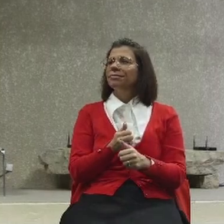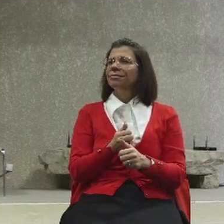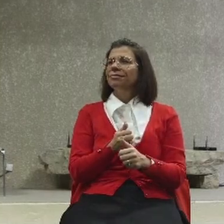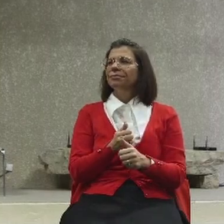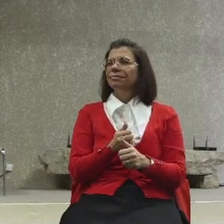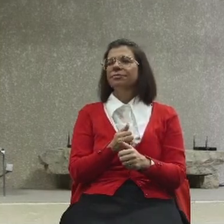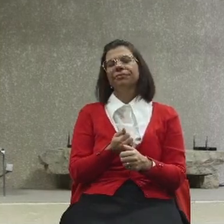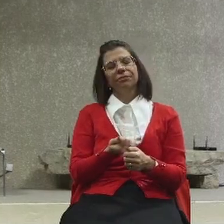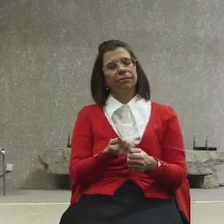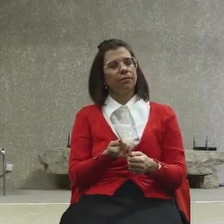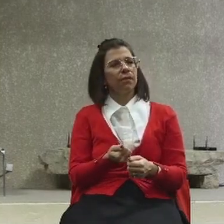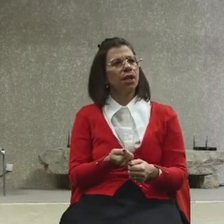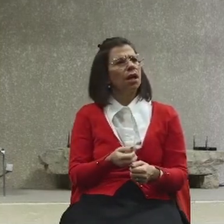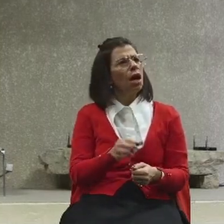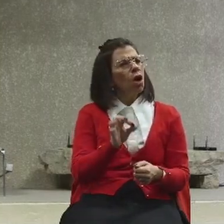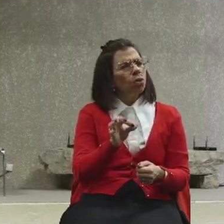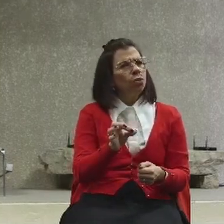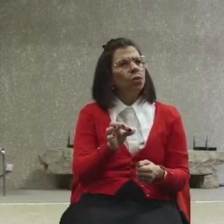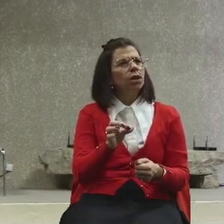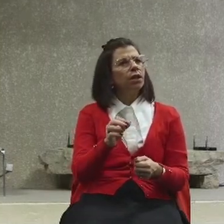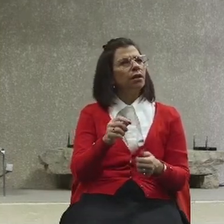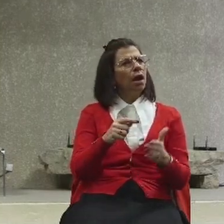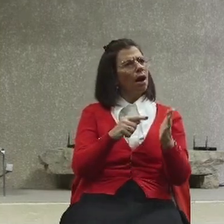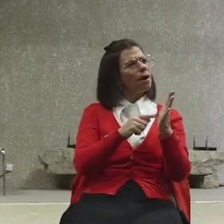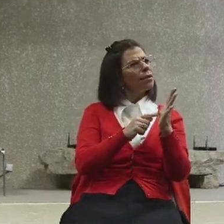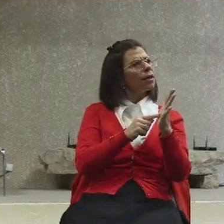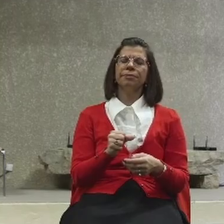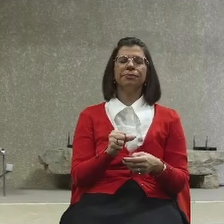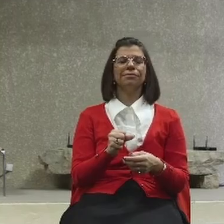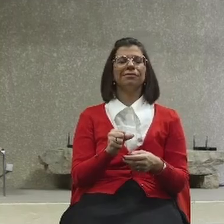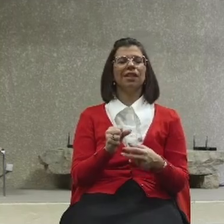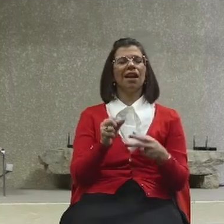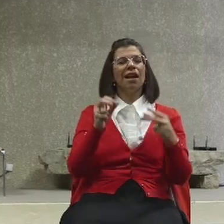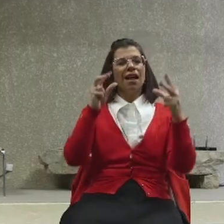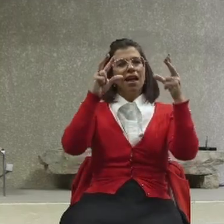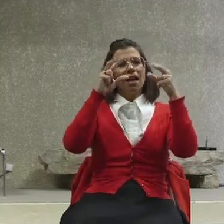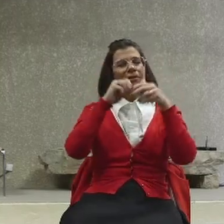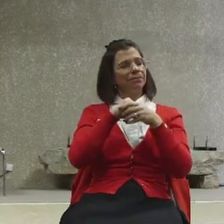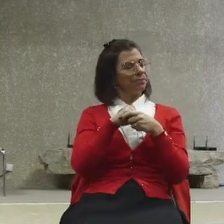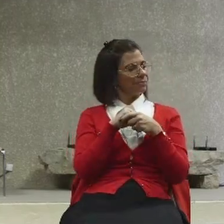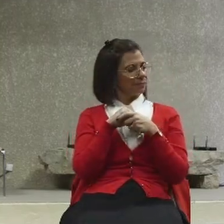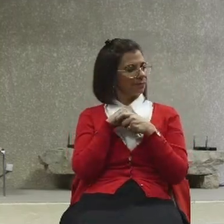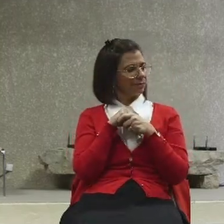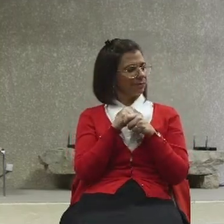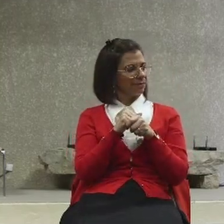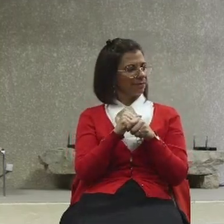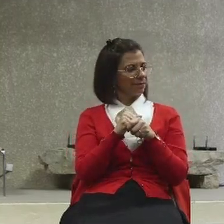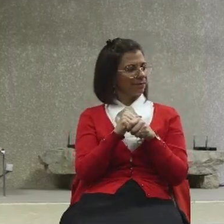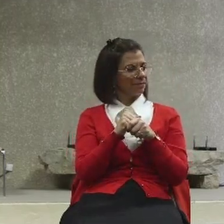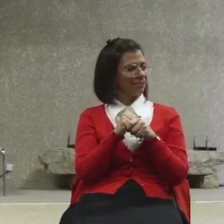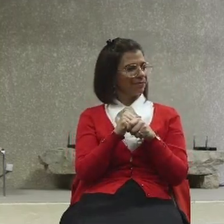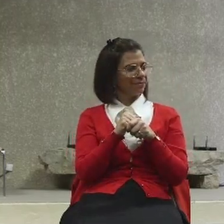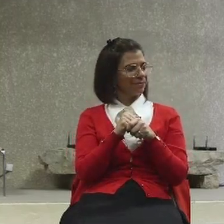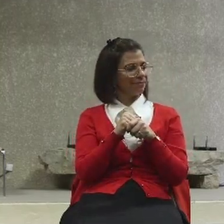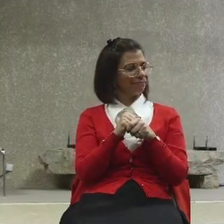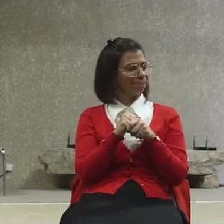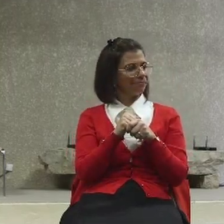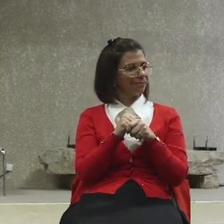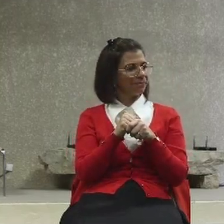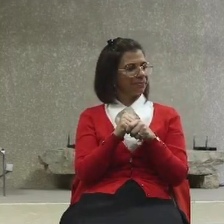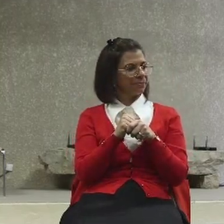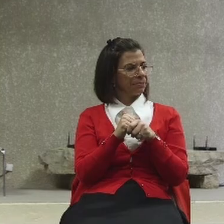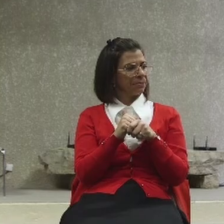est libre du malin. Celui qui est né de Dieu. 1 Jean 5, 18. La